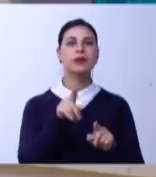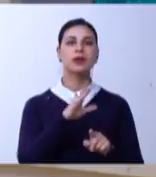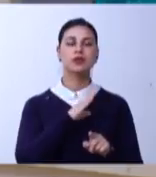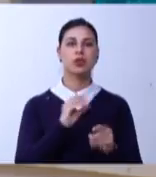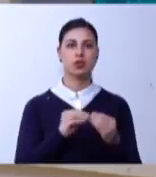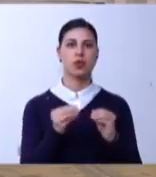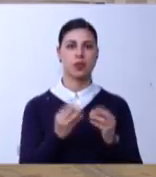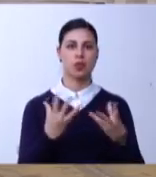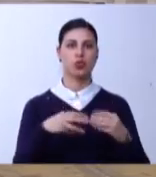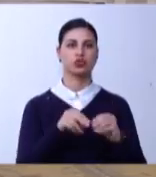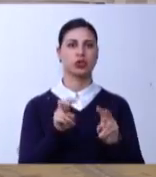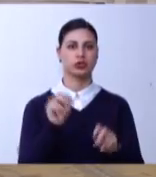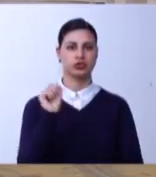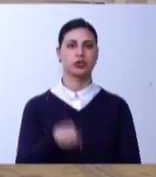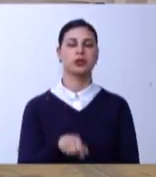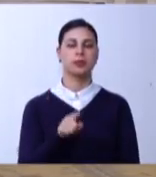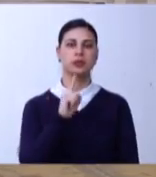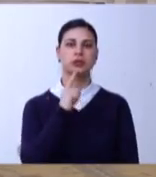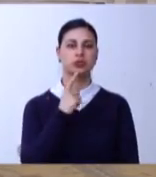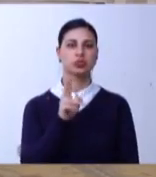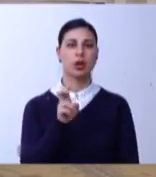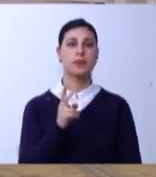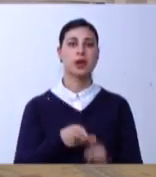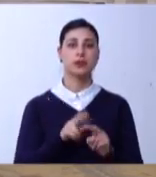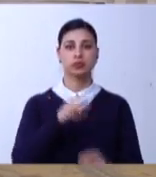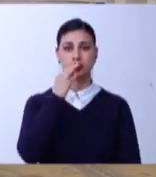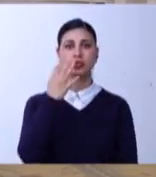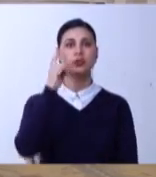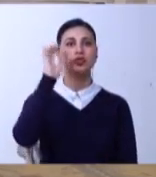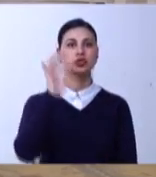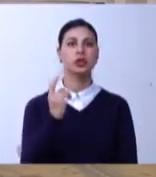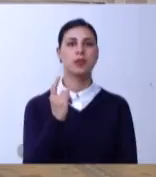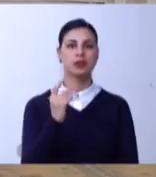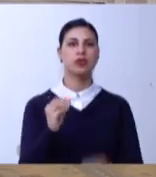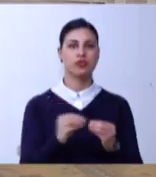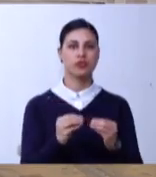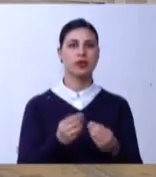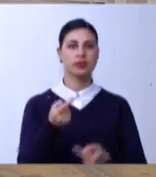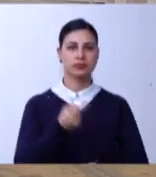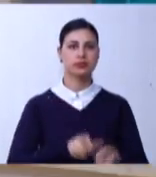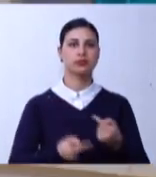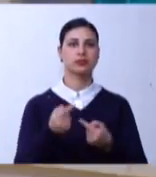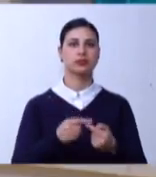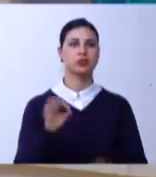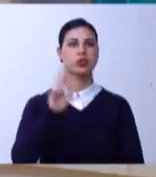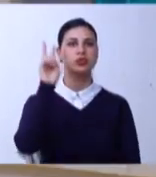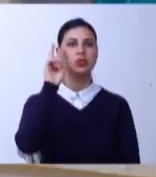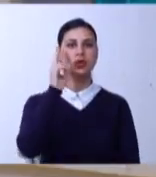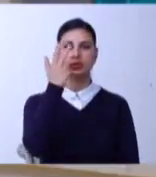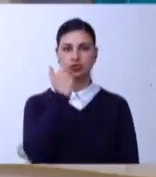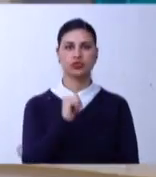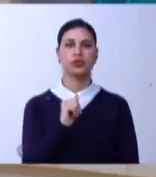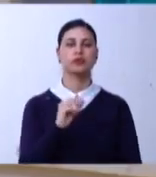ტიპის ოჯახური სირთულეები, ხო? ამის შემდეგ ხშირად ბავშვები ისე ვიწყებენ ტუალეტის